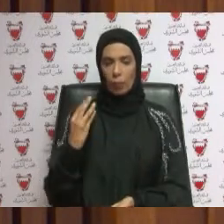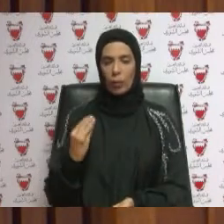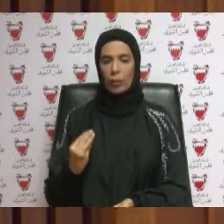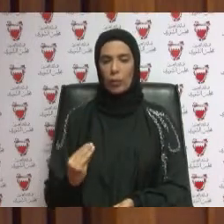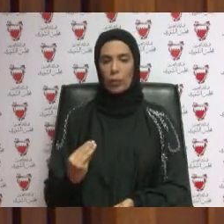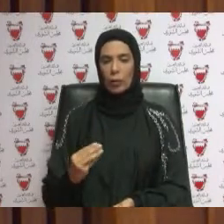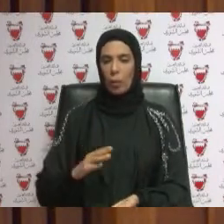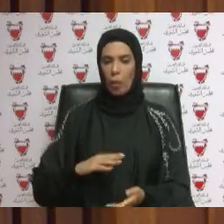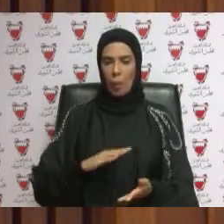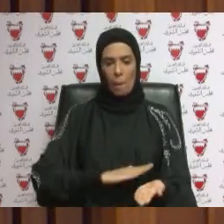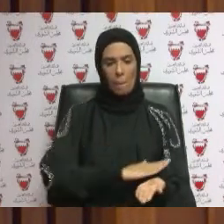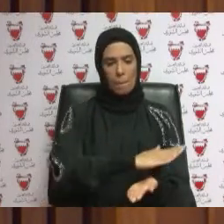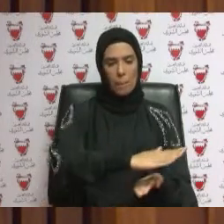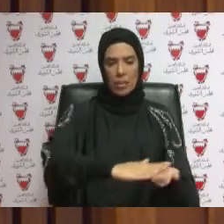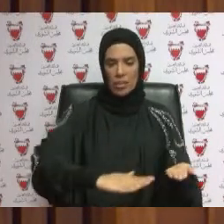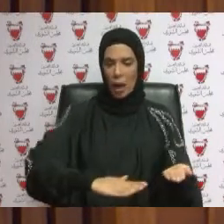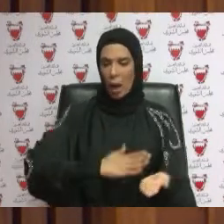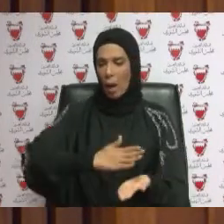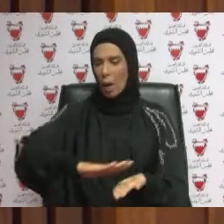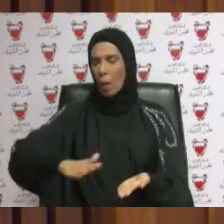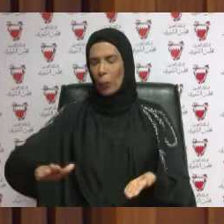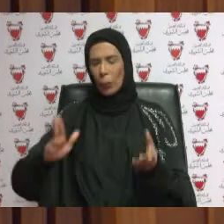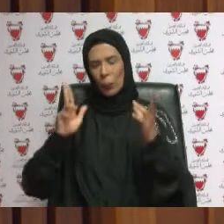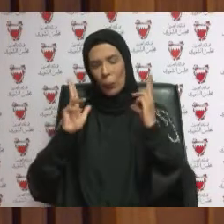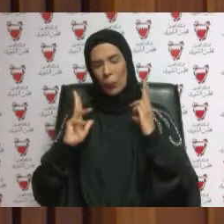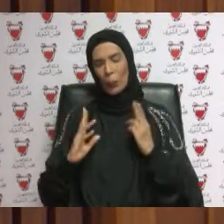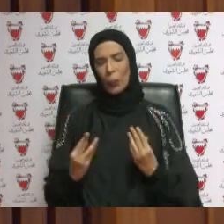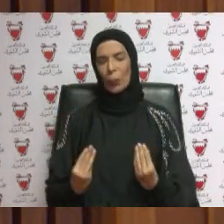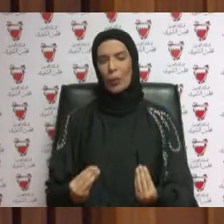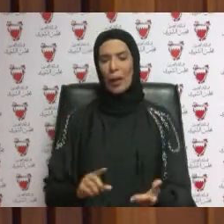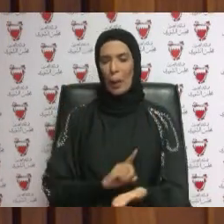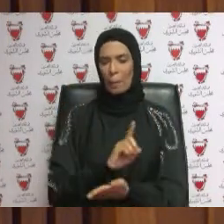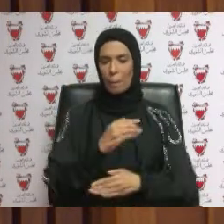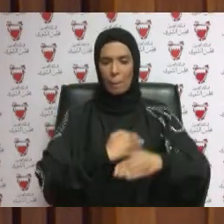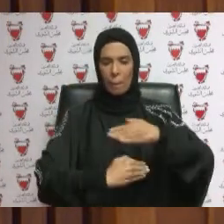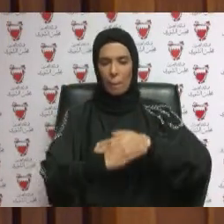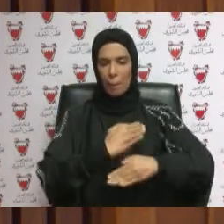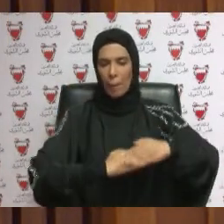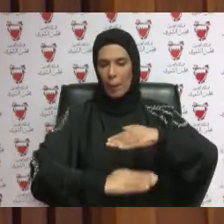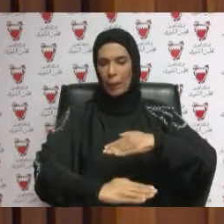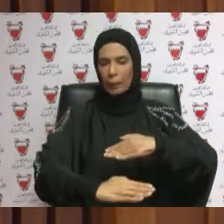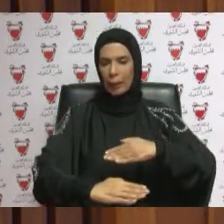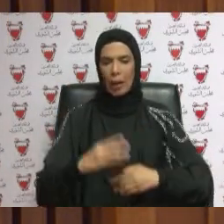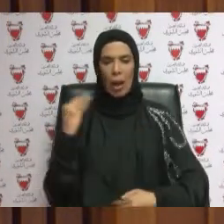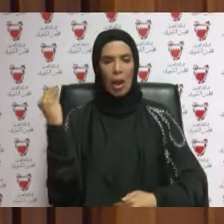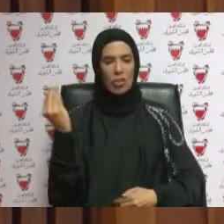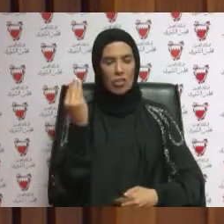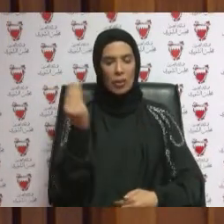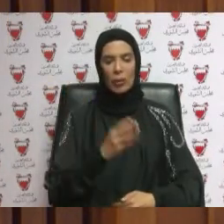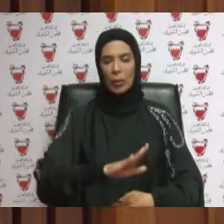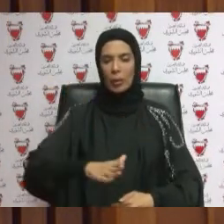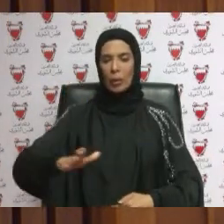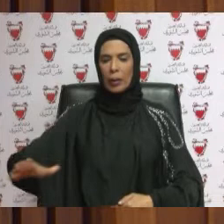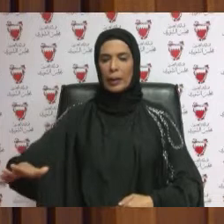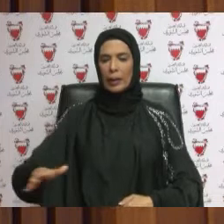وتوفير مساحات ساحلية للترفيه مع توفير البيئة التحتية اللازمة للسياحة البحرية ووسائل